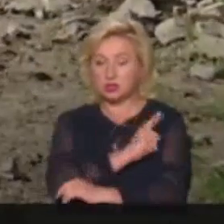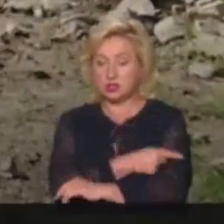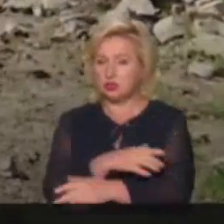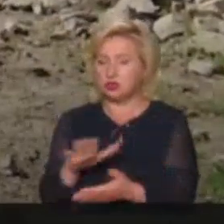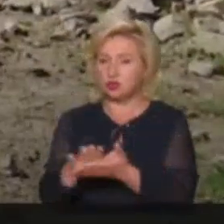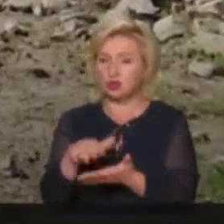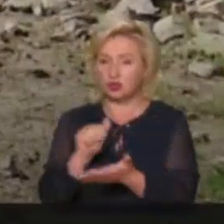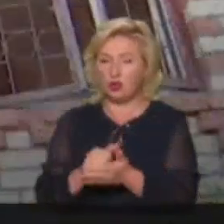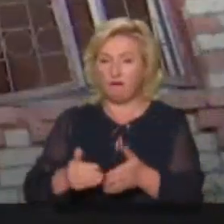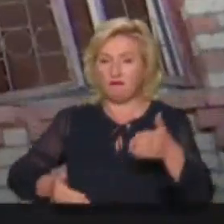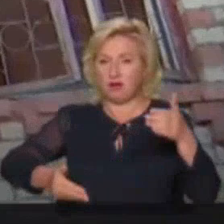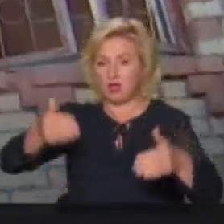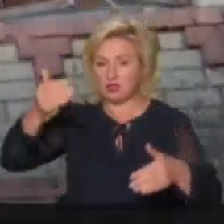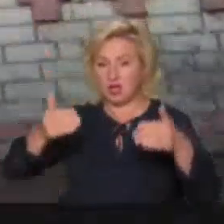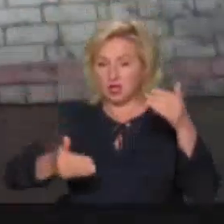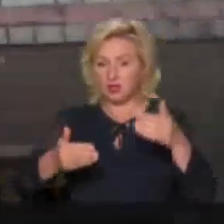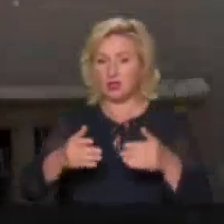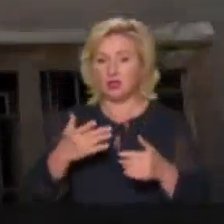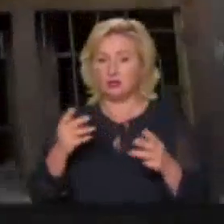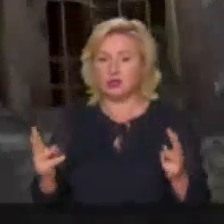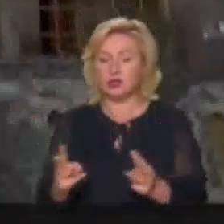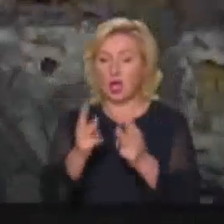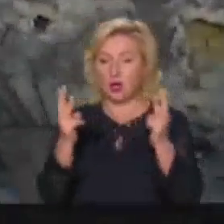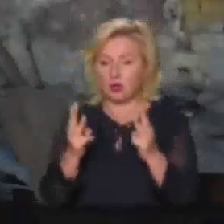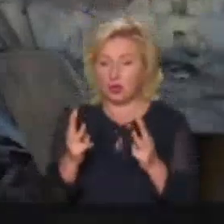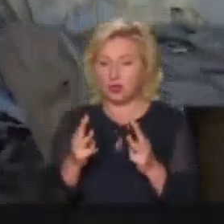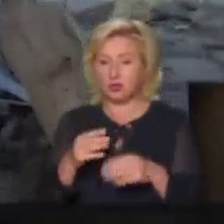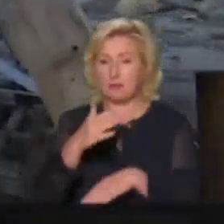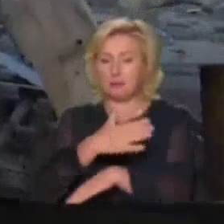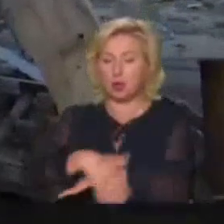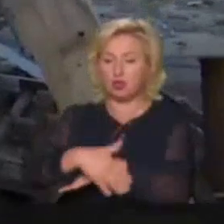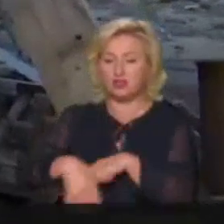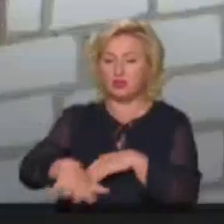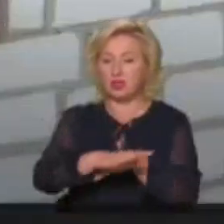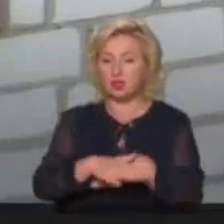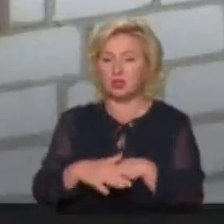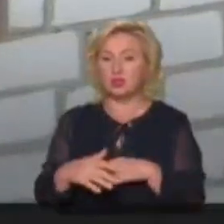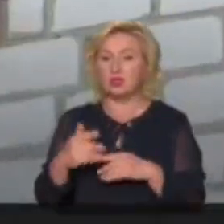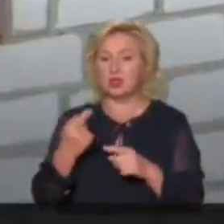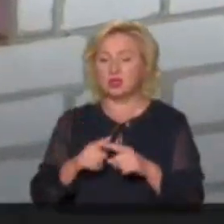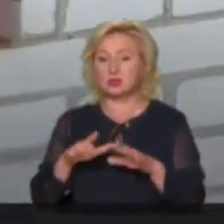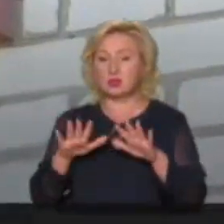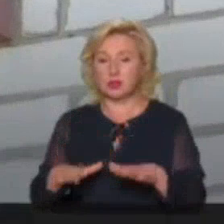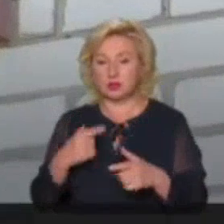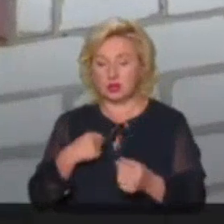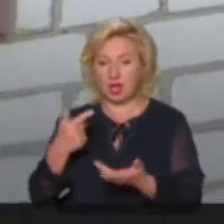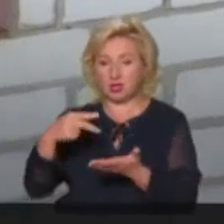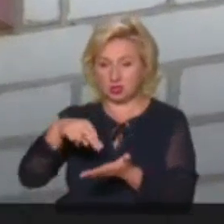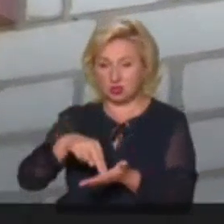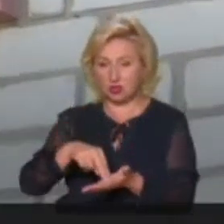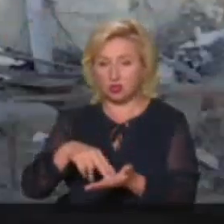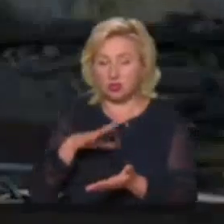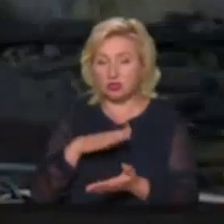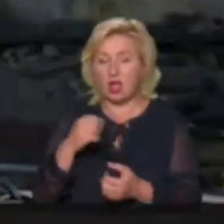зруйновані фасади, де було загоряння на подвір'ях. Також, от, власне, на цьому місці, де я стою,